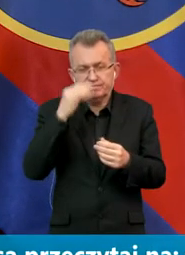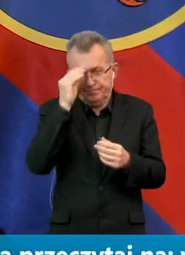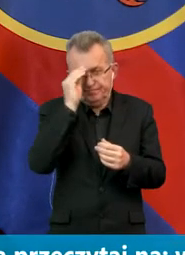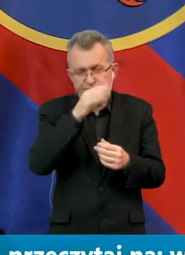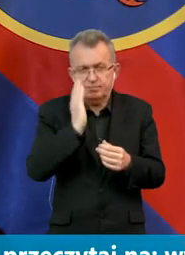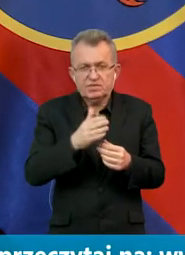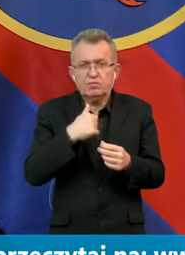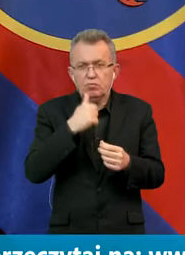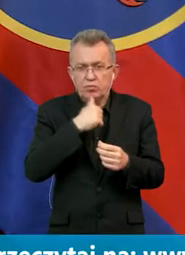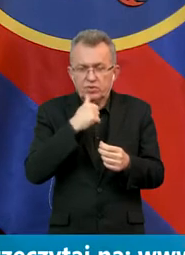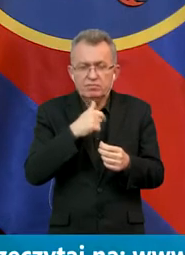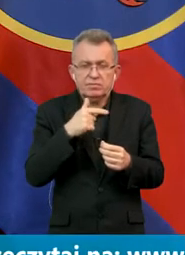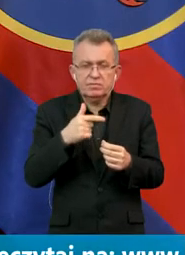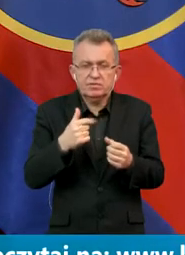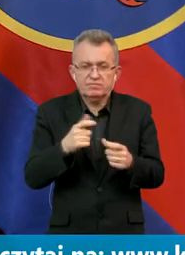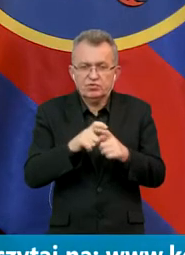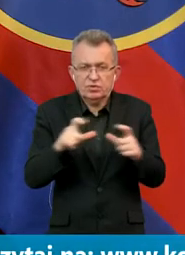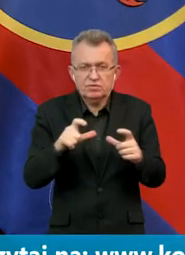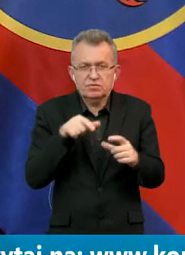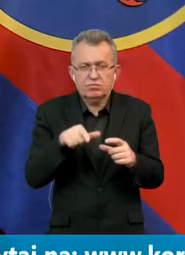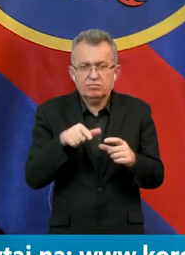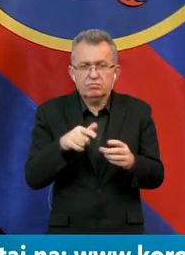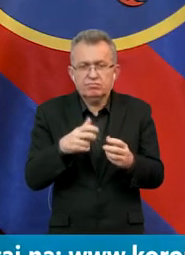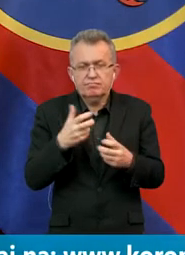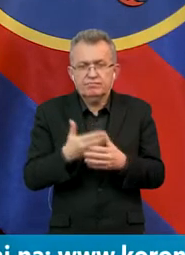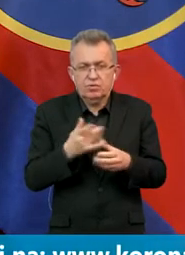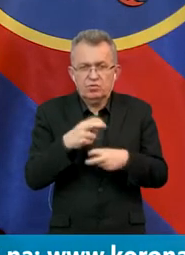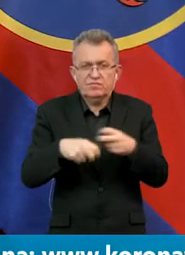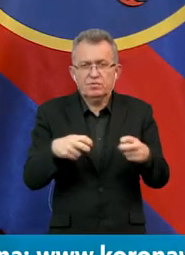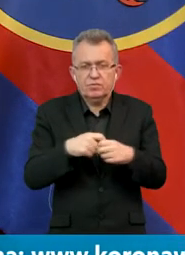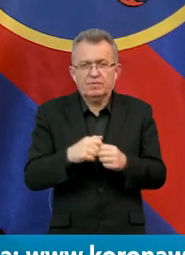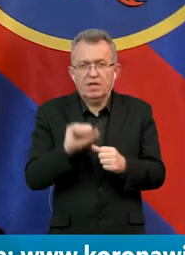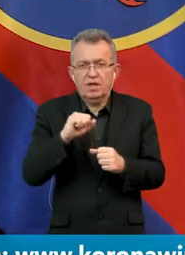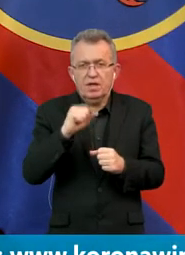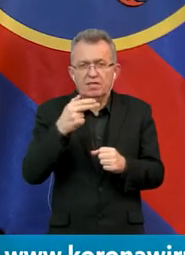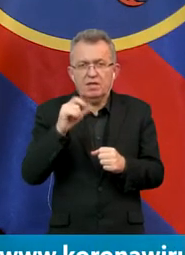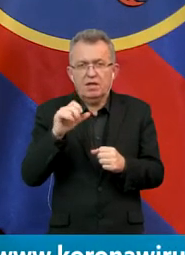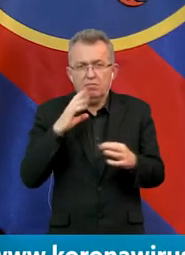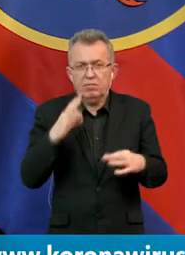i spróbujemy przynajmniej czasowo jakoś sobie z tym problemem poradzić. Pani Aniela.